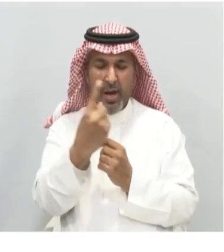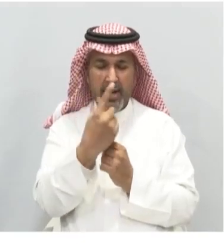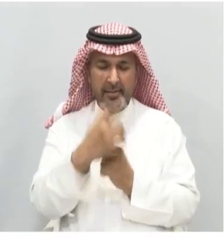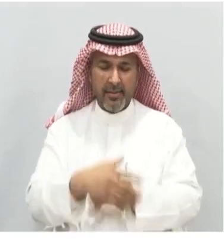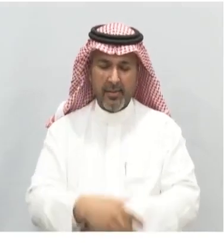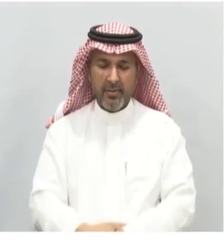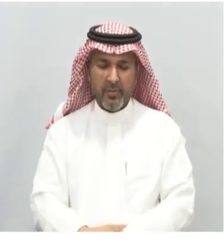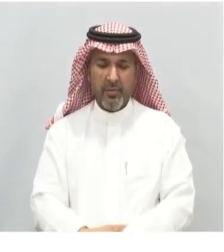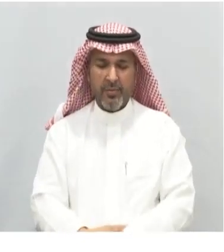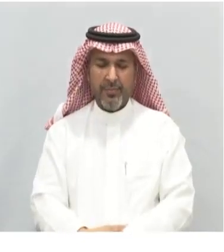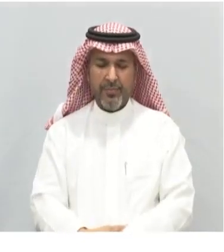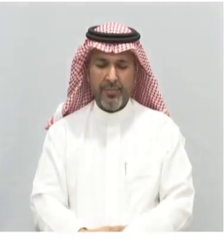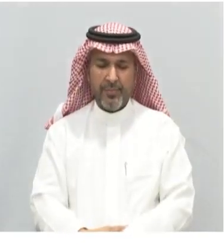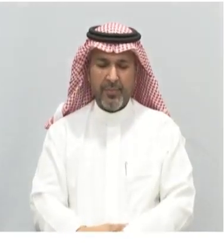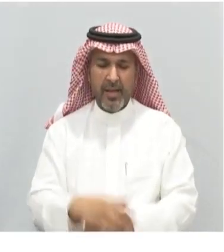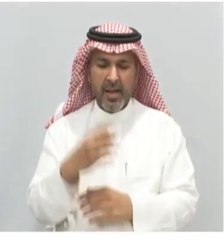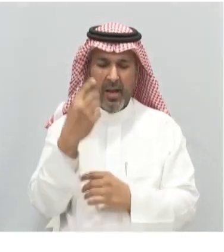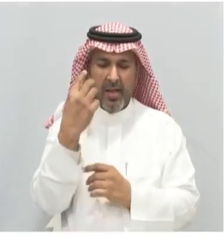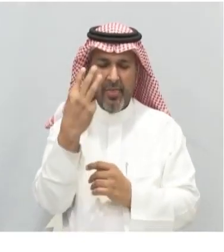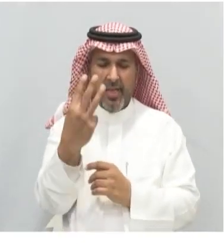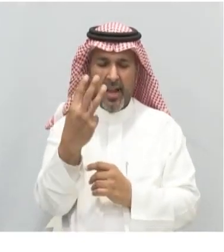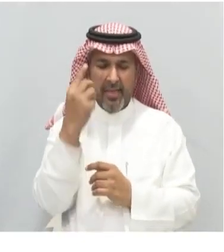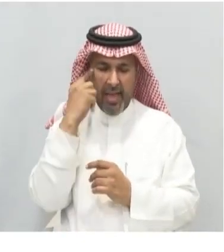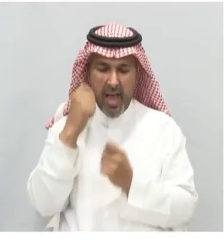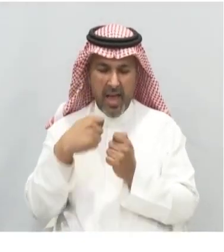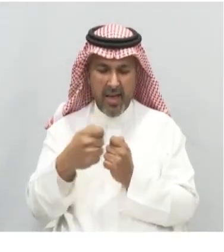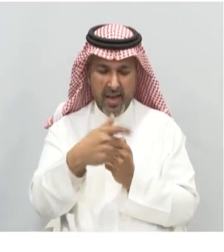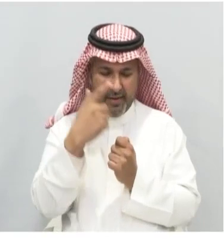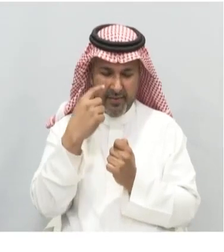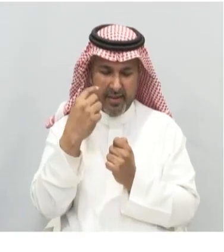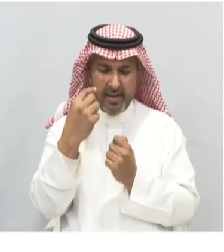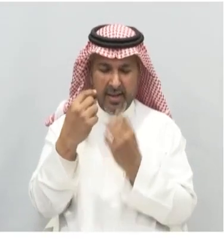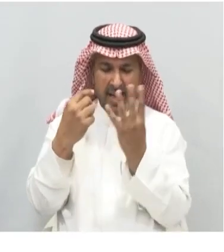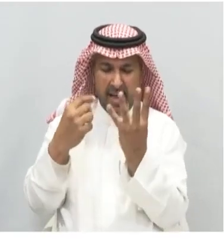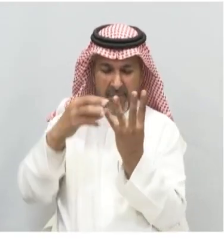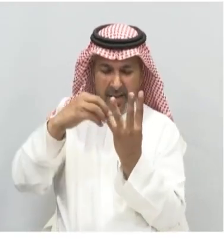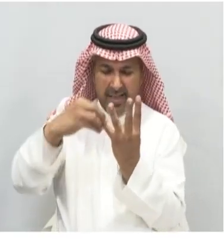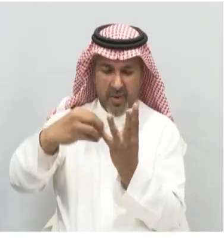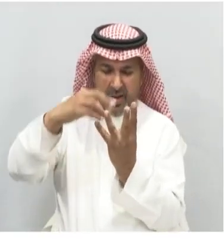اذا وكم طالبا سيكتب تقريرا اضافيا ماذا نقول ثلاثه